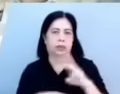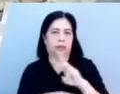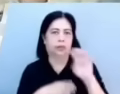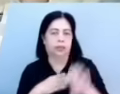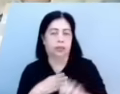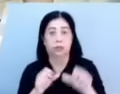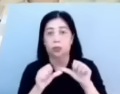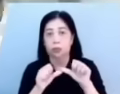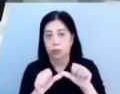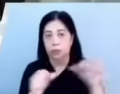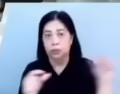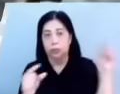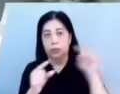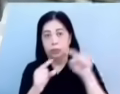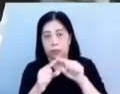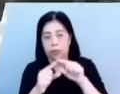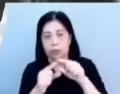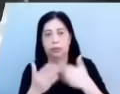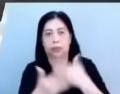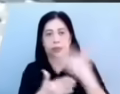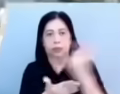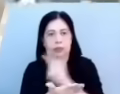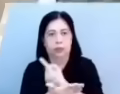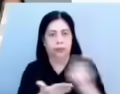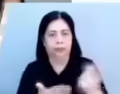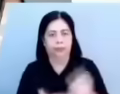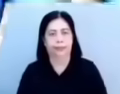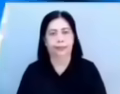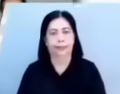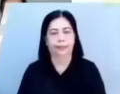yan hanggang sa susunod na linggo.